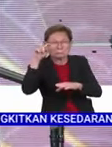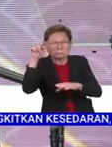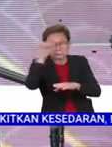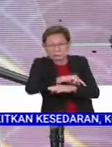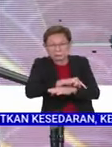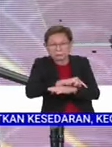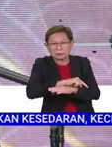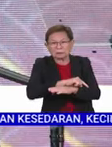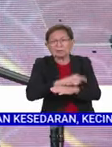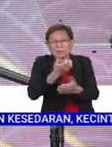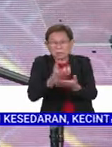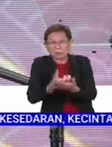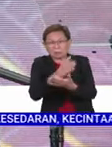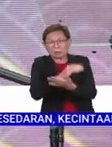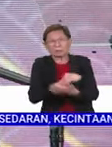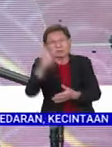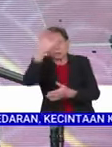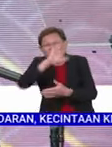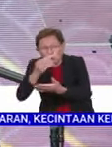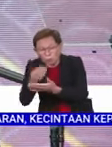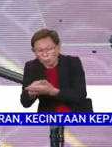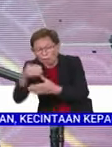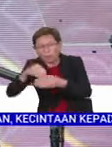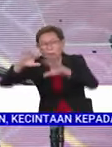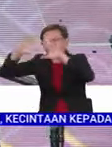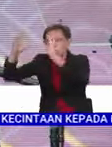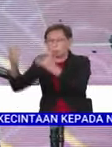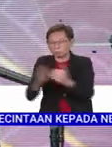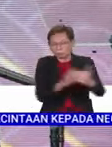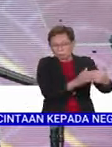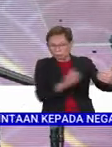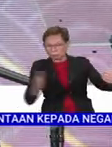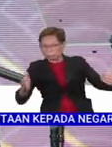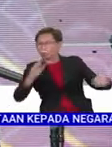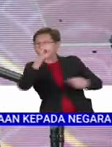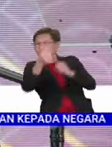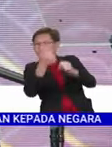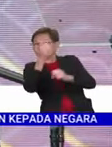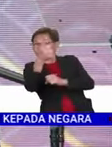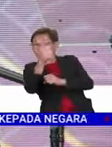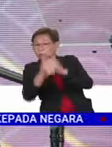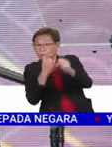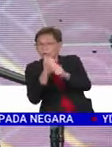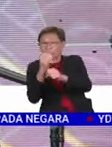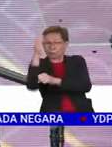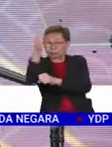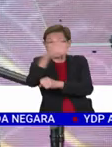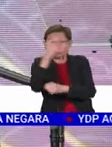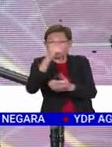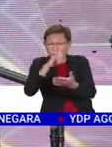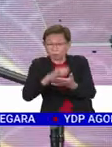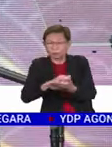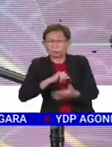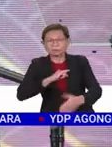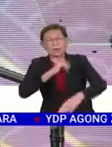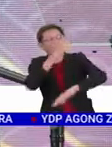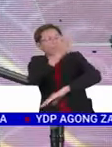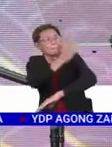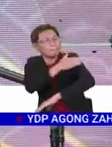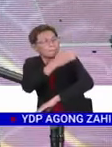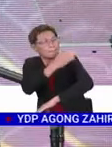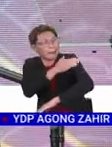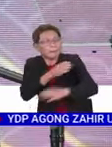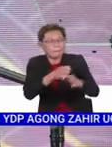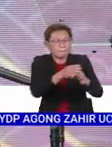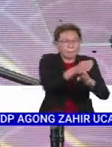pencarian kebanyakan negara dunia dalam tempoh 10 tahun akan datang. Sehubungan itu, saya menggesa